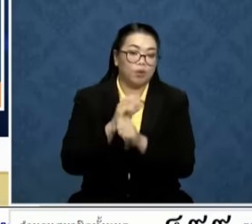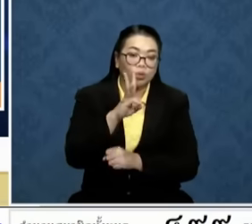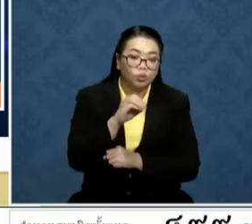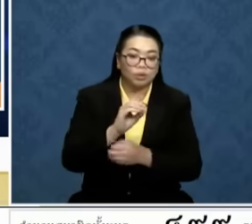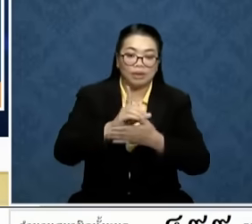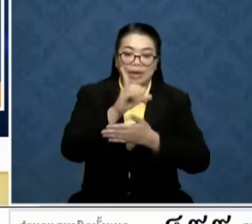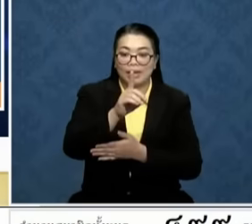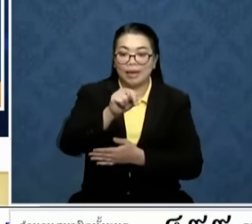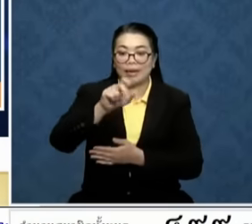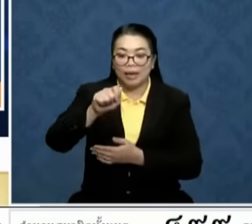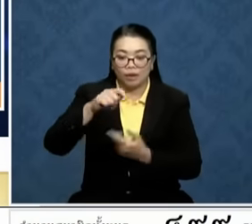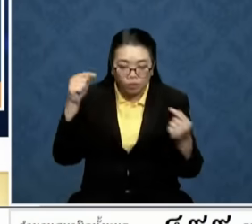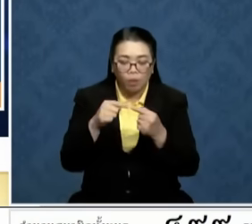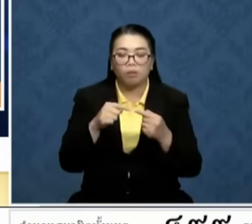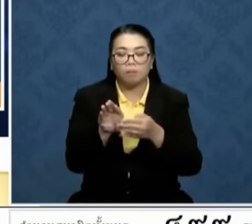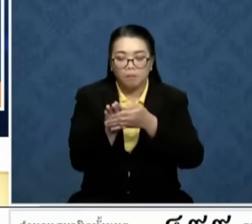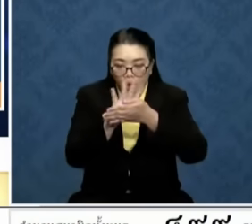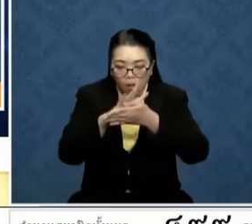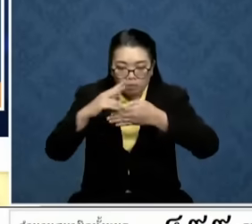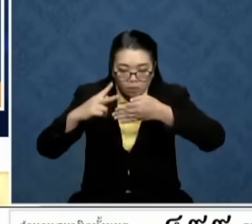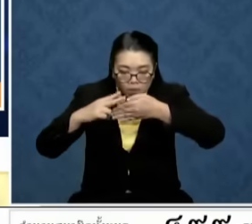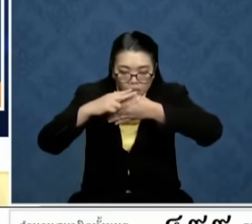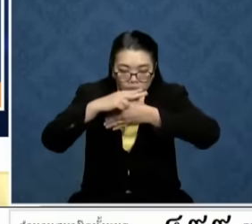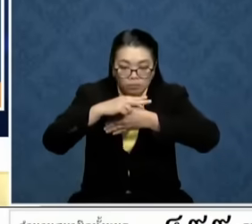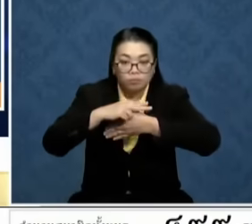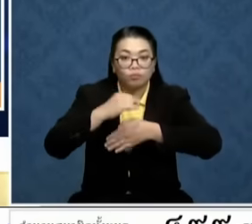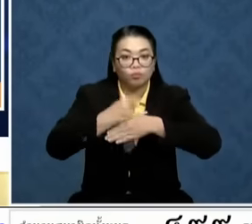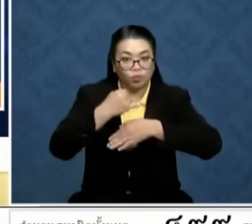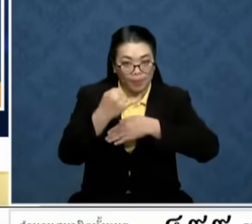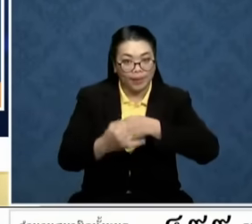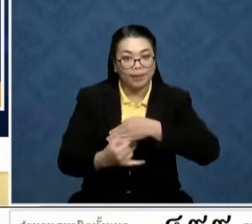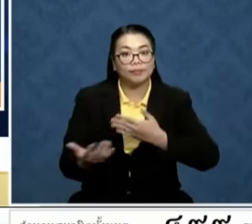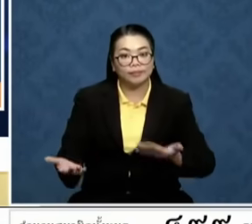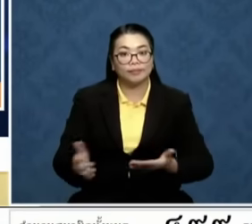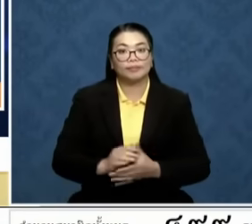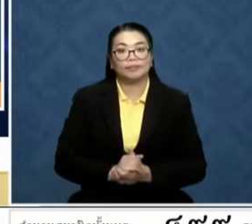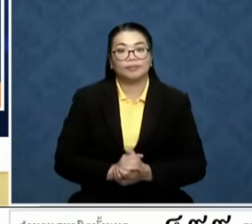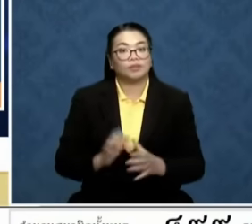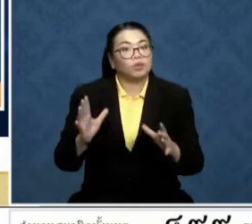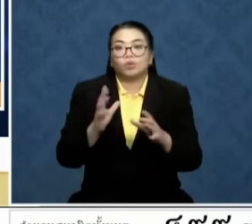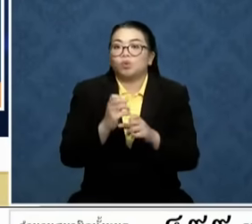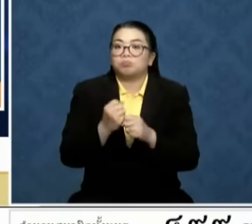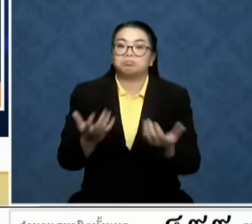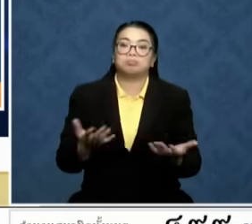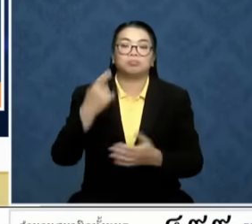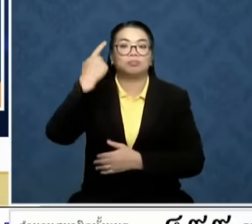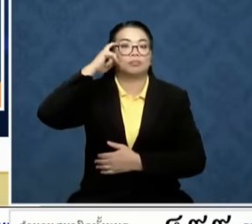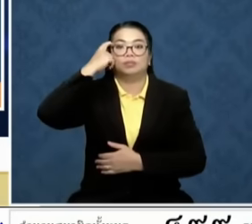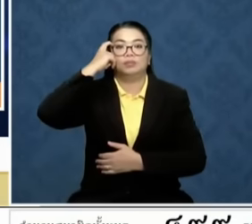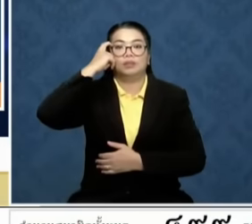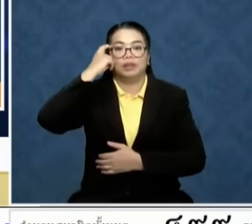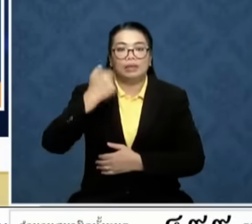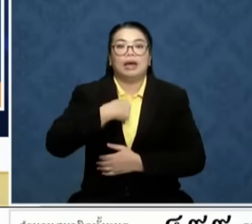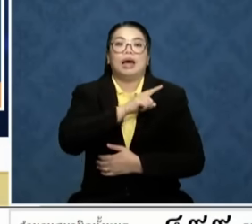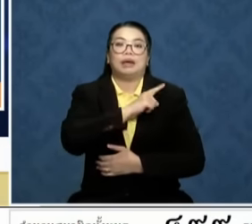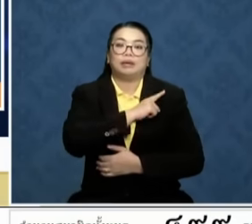มันตรงกันหมดทีนี้อาจจะจบได้เหมือนกันท่านประธานครับแต่สรุปเป็นยังไงผมก็ไม่รู้พยายามใช้หน้าที่